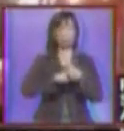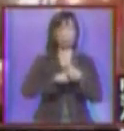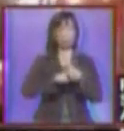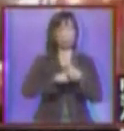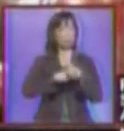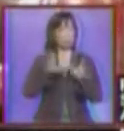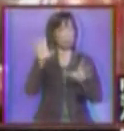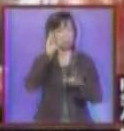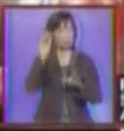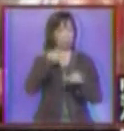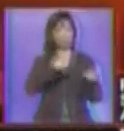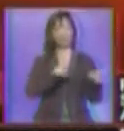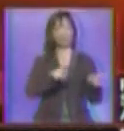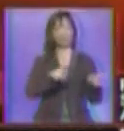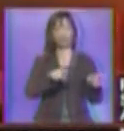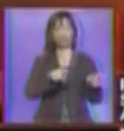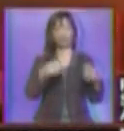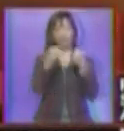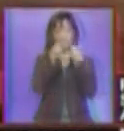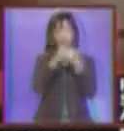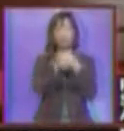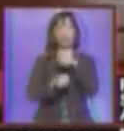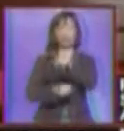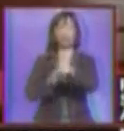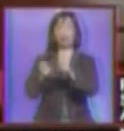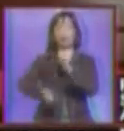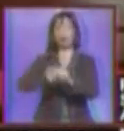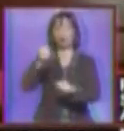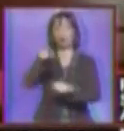unanimous ang panalo ni Pacquiao. Ang score nila